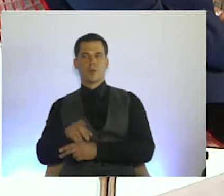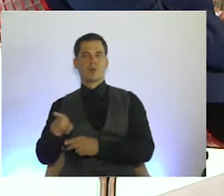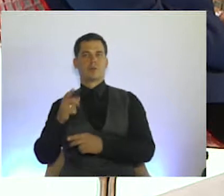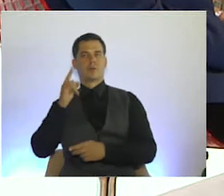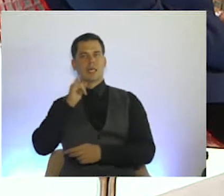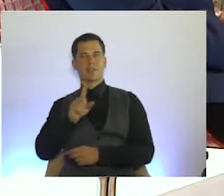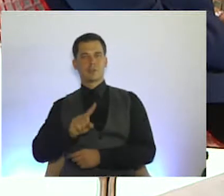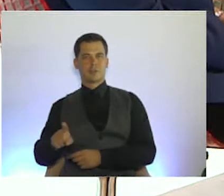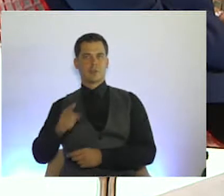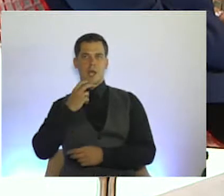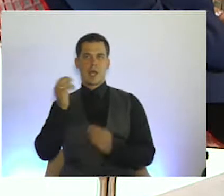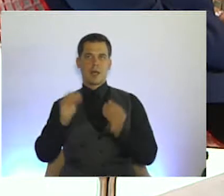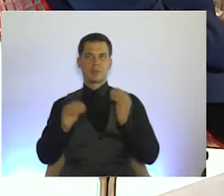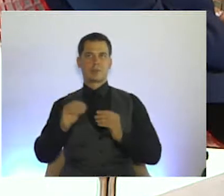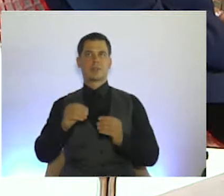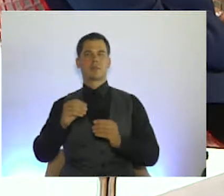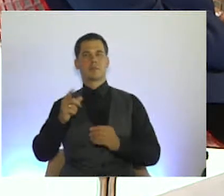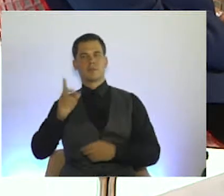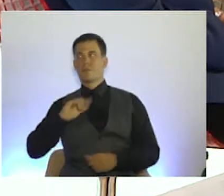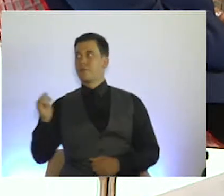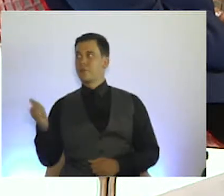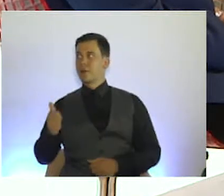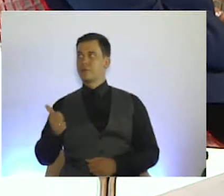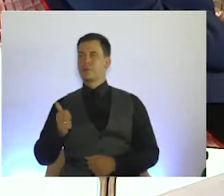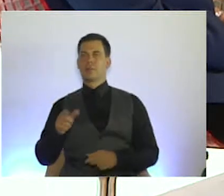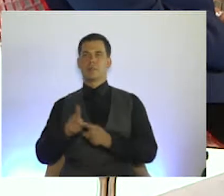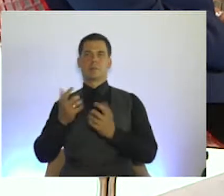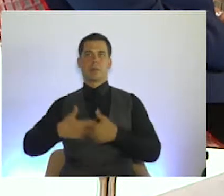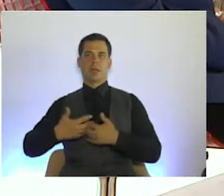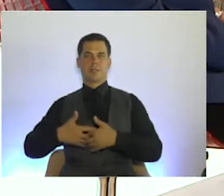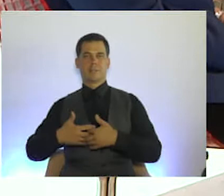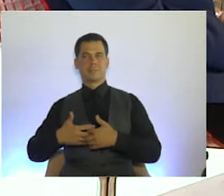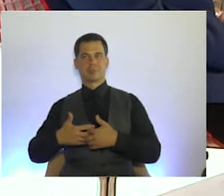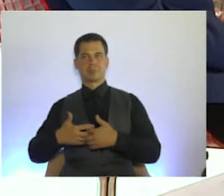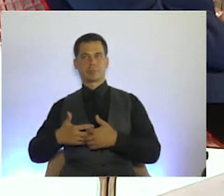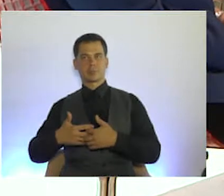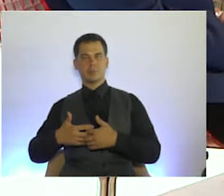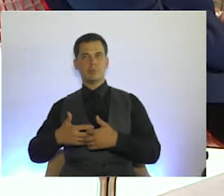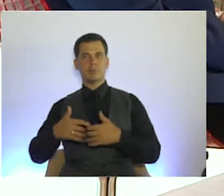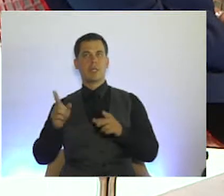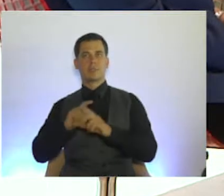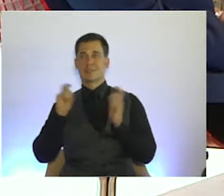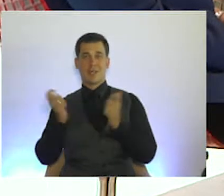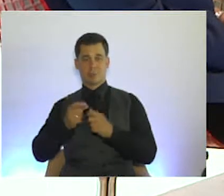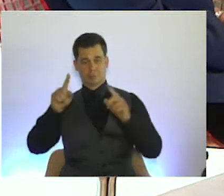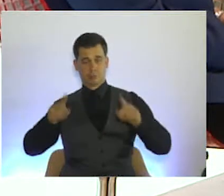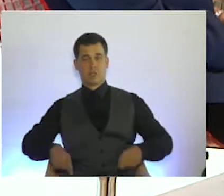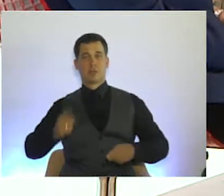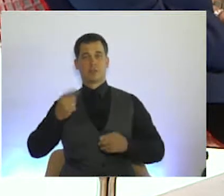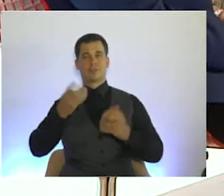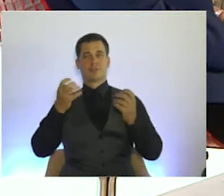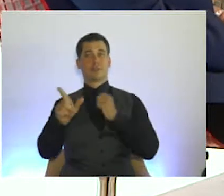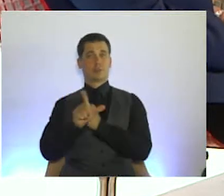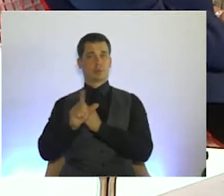elektryk, majster, kierownik, mechanik. Podaję poglądowo, dlatego że ta cała lista pochodzi z lat 70. i tak